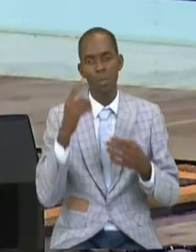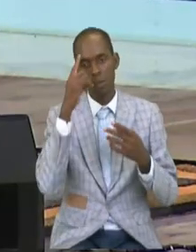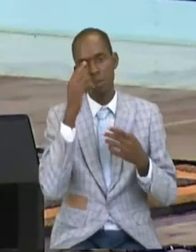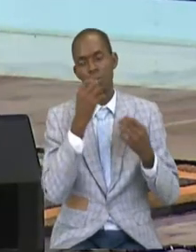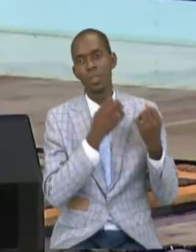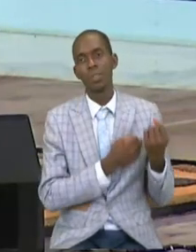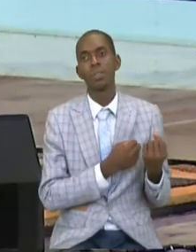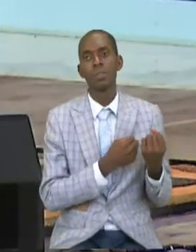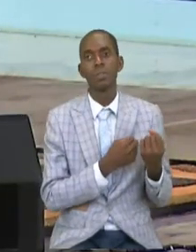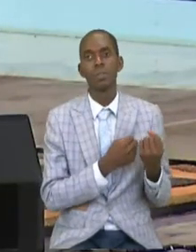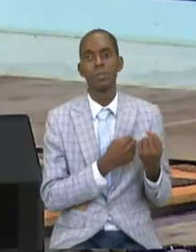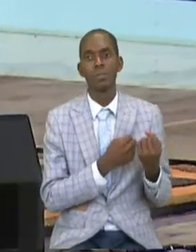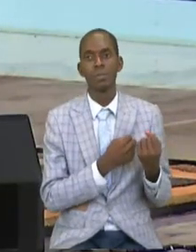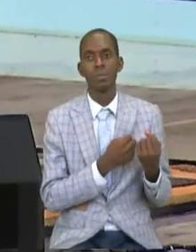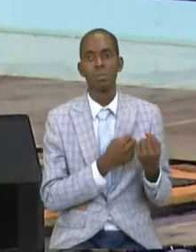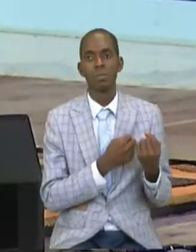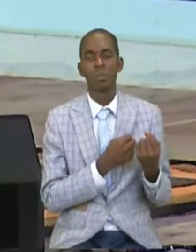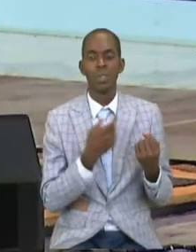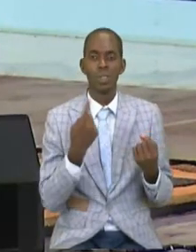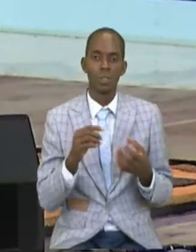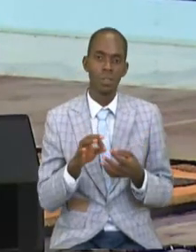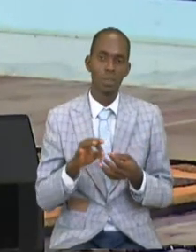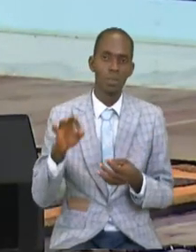l'esprit de foi,